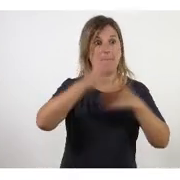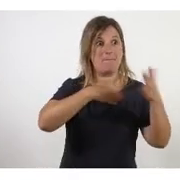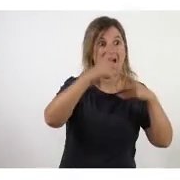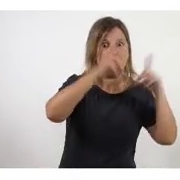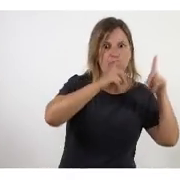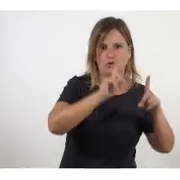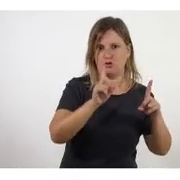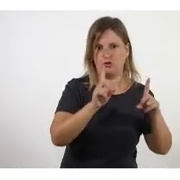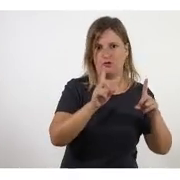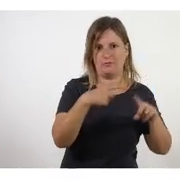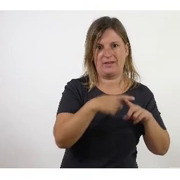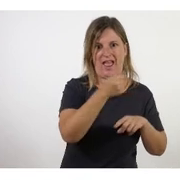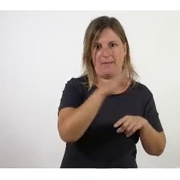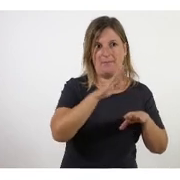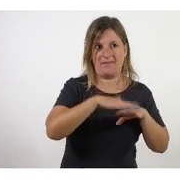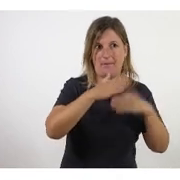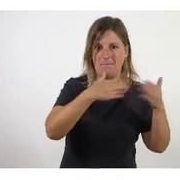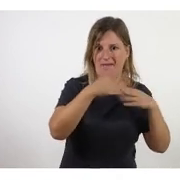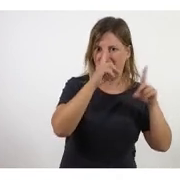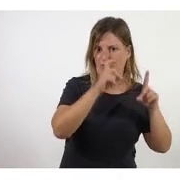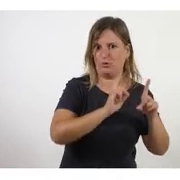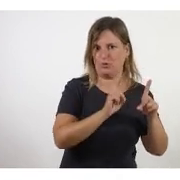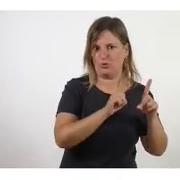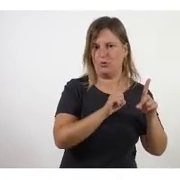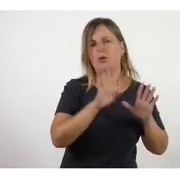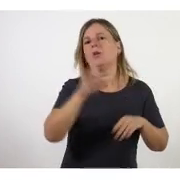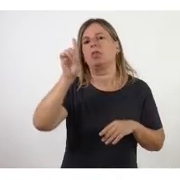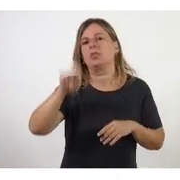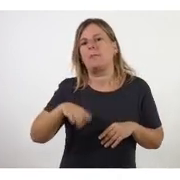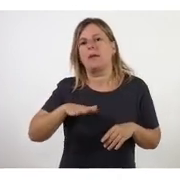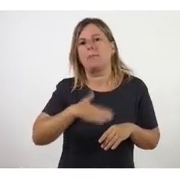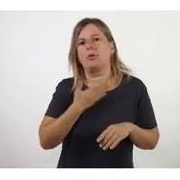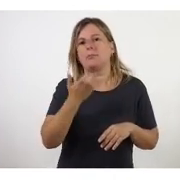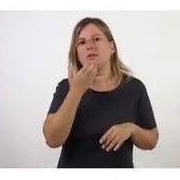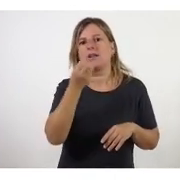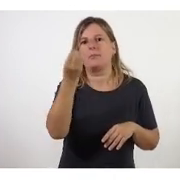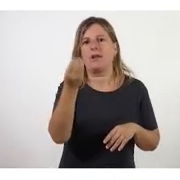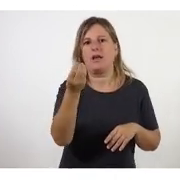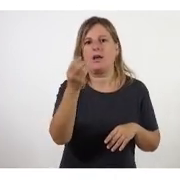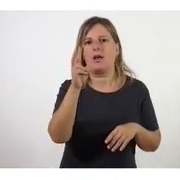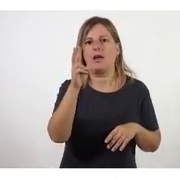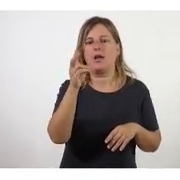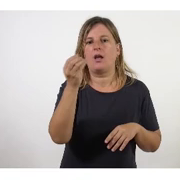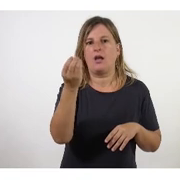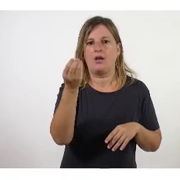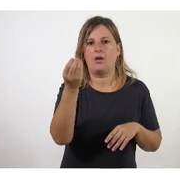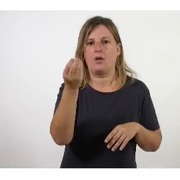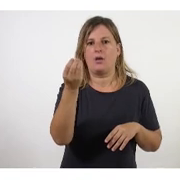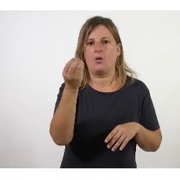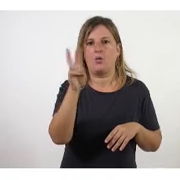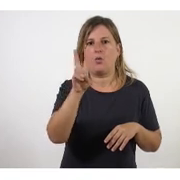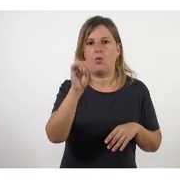vist que no és una app per fer fotos. ¿Vale? Després hi ha solucions com Quick, que s'escriu amb